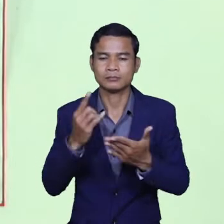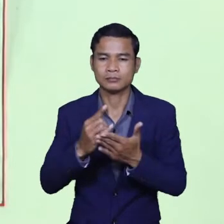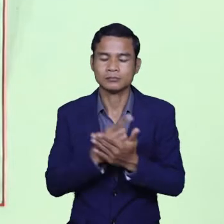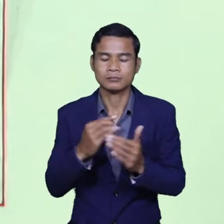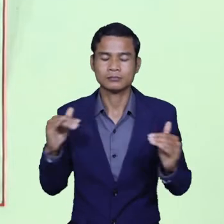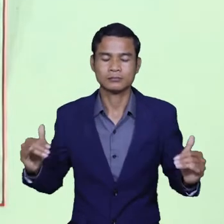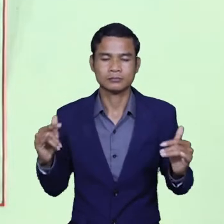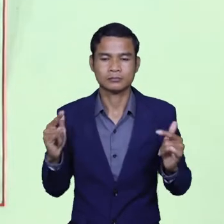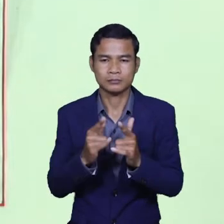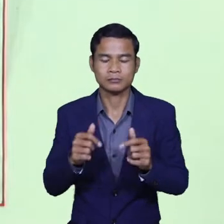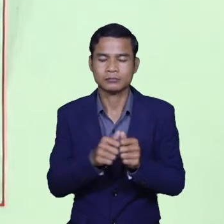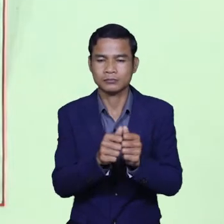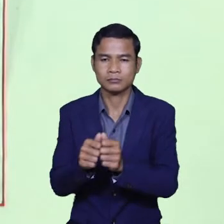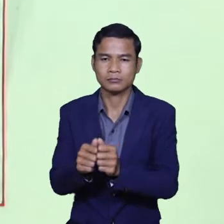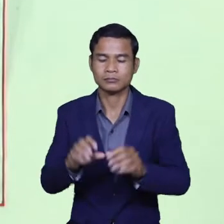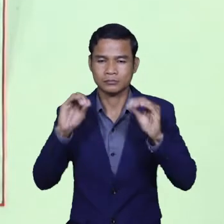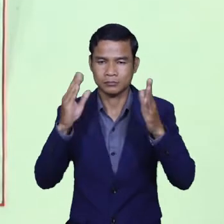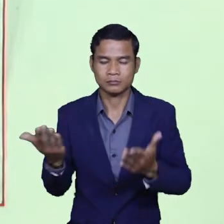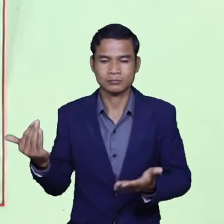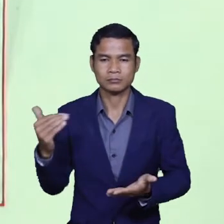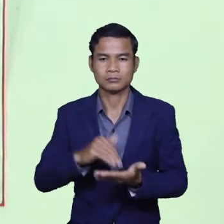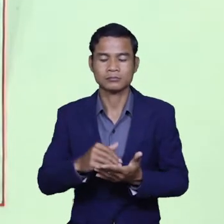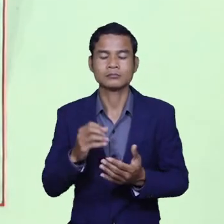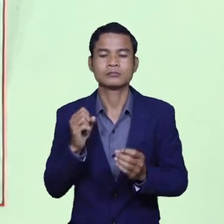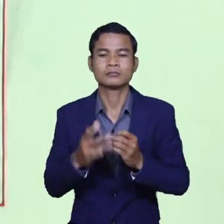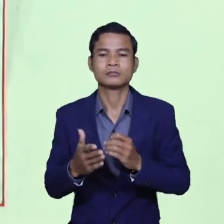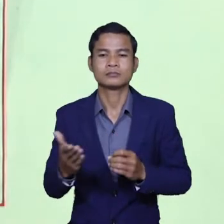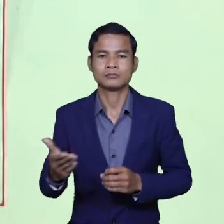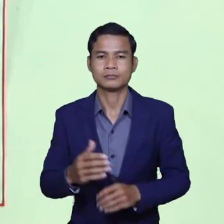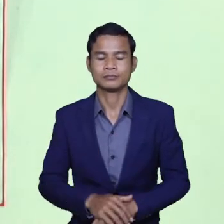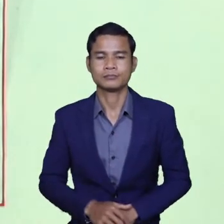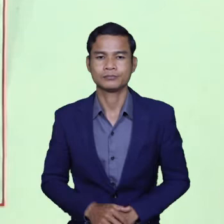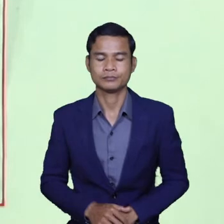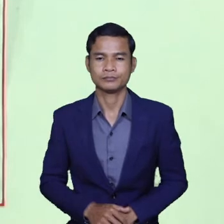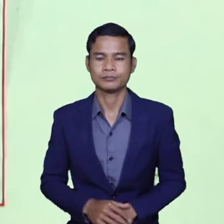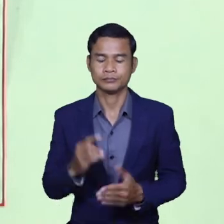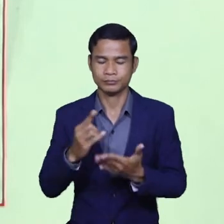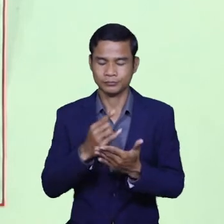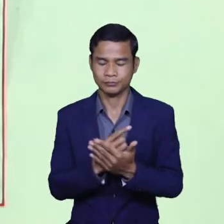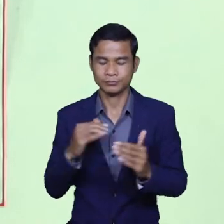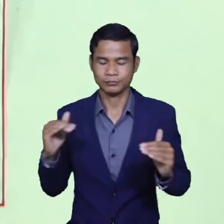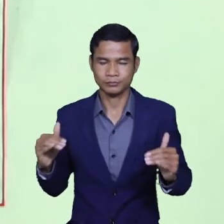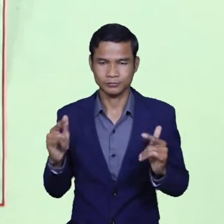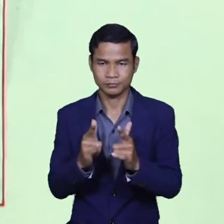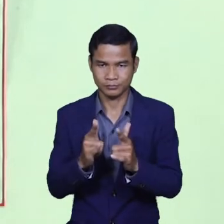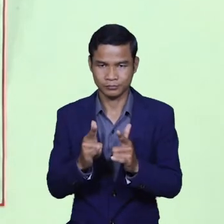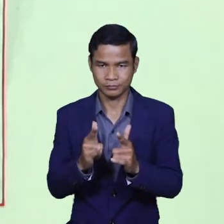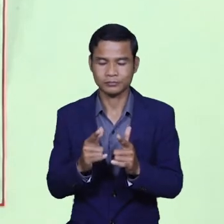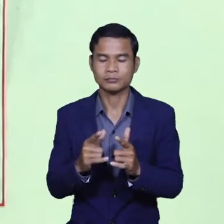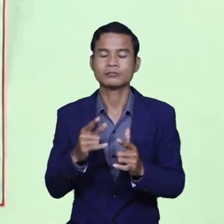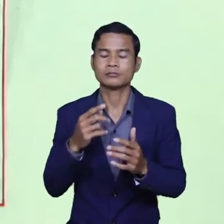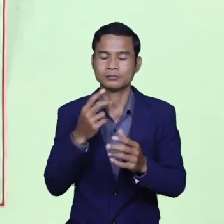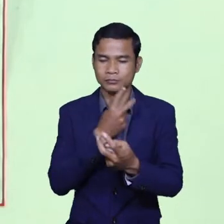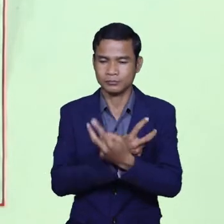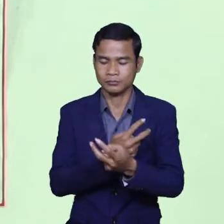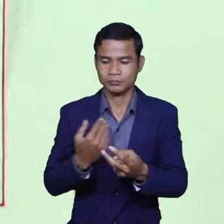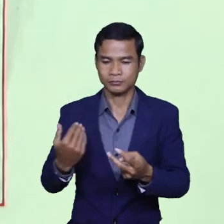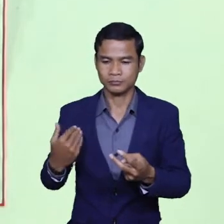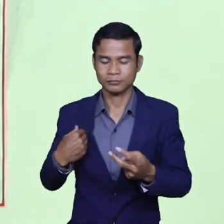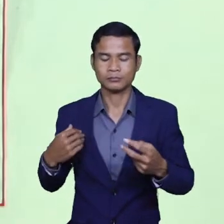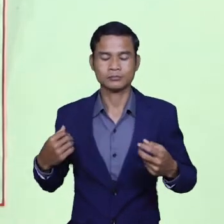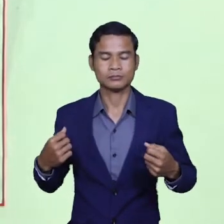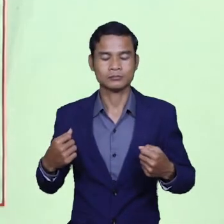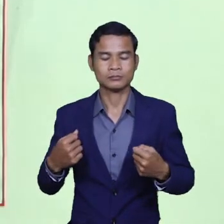ង្ខេបជាមួយនឹងចាអ្នកគ្រូចាតោះយើងចាប់ផ្ដើមមេរៀនសង្ខេបឆ្អឹងអាចមានគ្រោះថ្នា